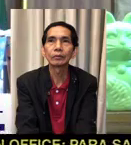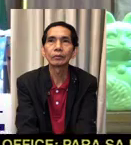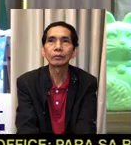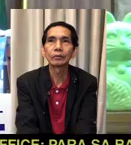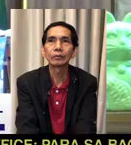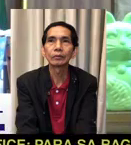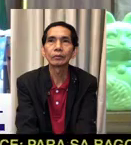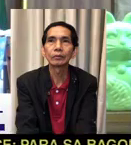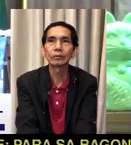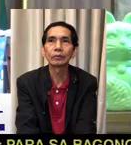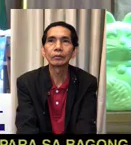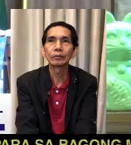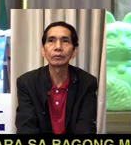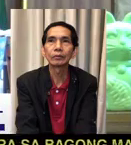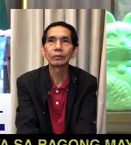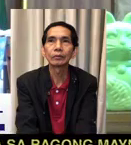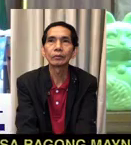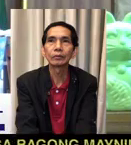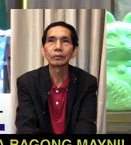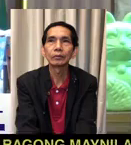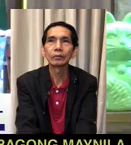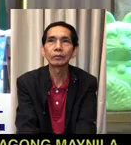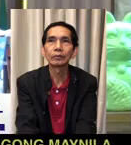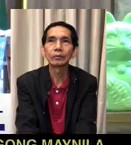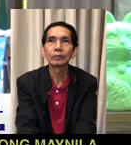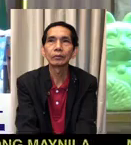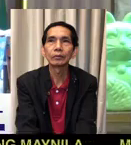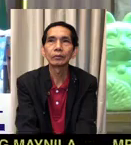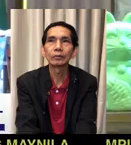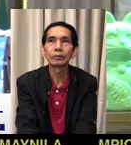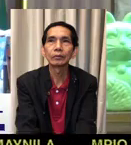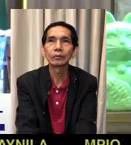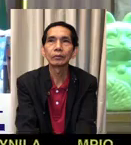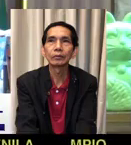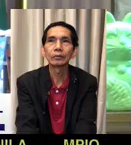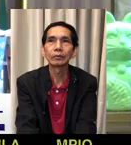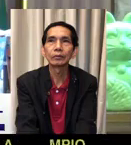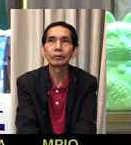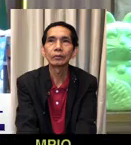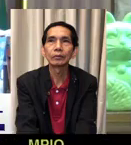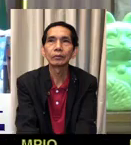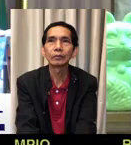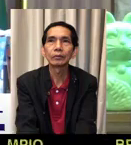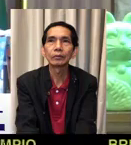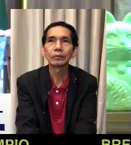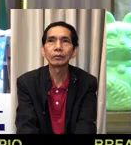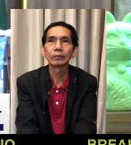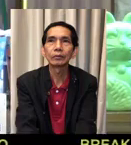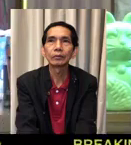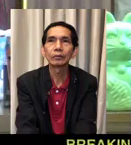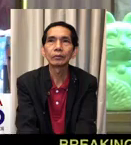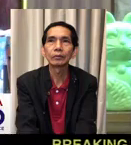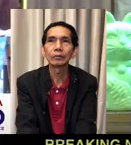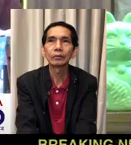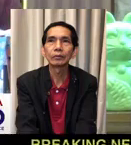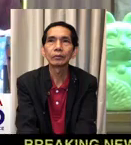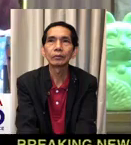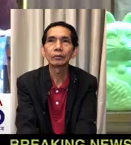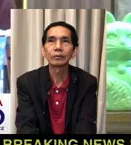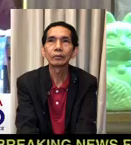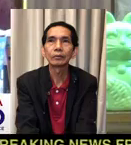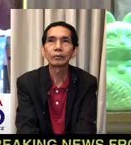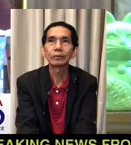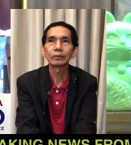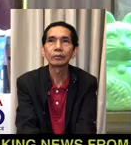Oo, naka-stuck si Brother Jess. Yung sa monitor, ano siya eh? Hindi nakikita. Static.